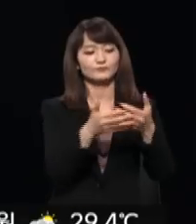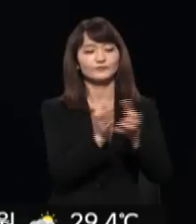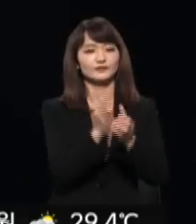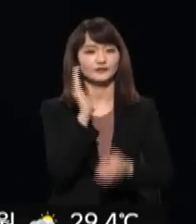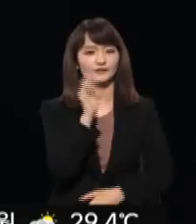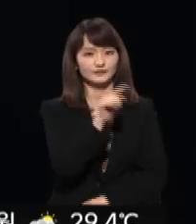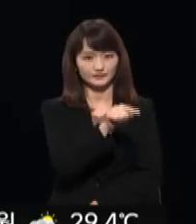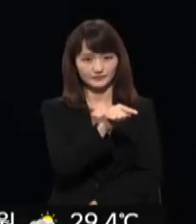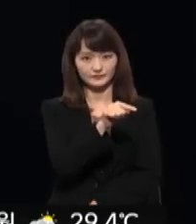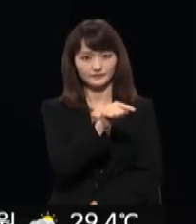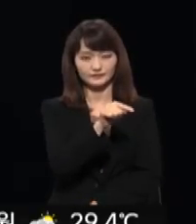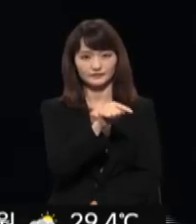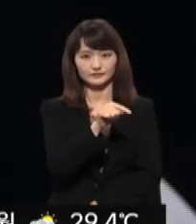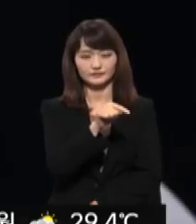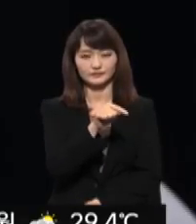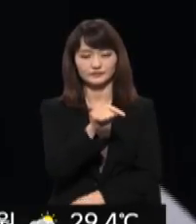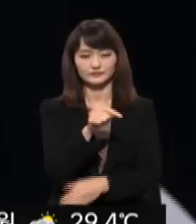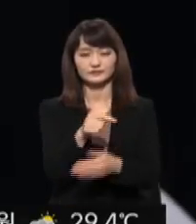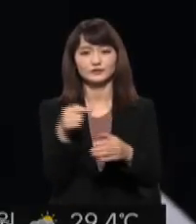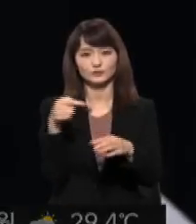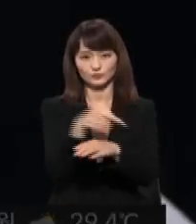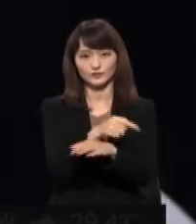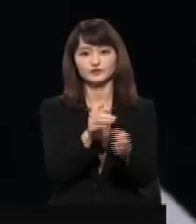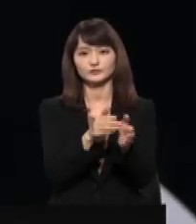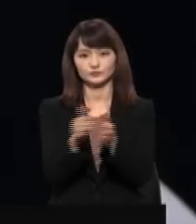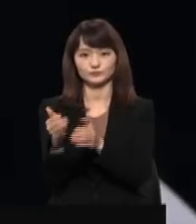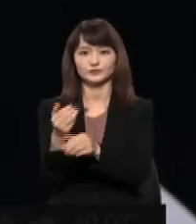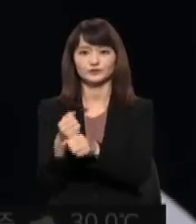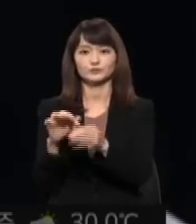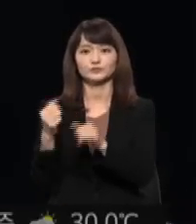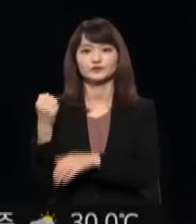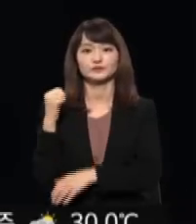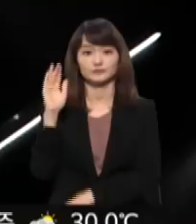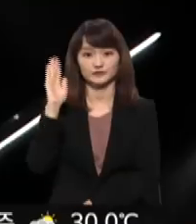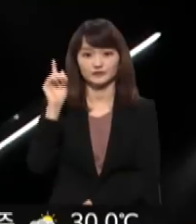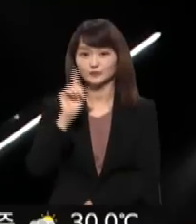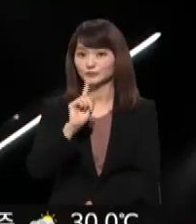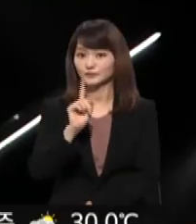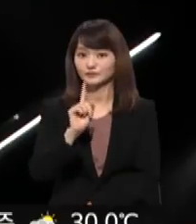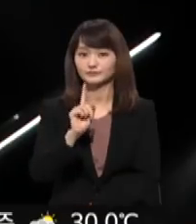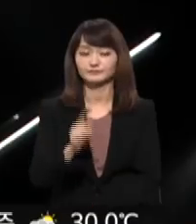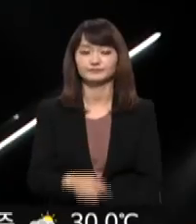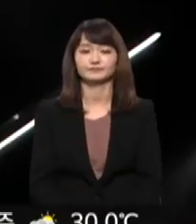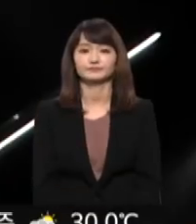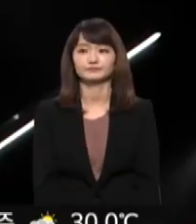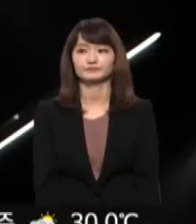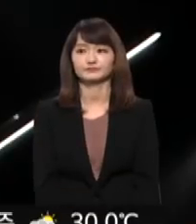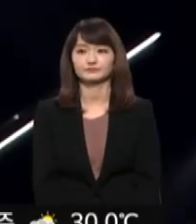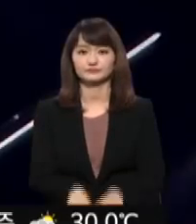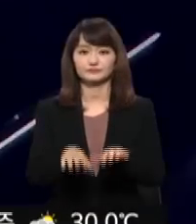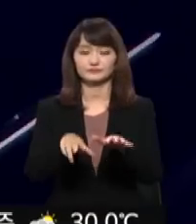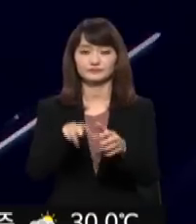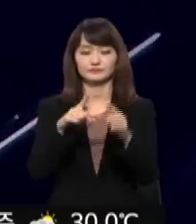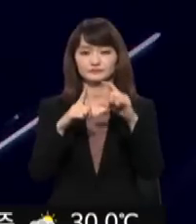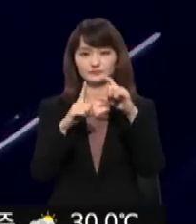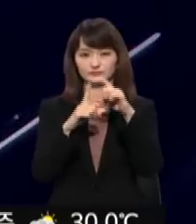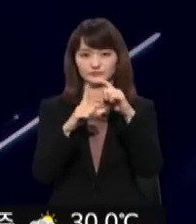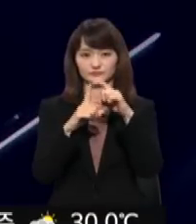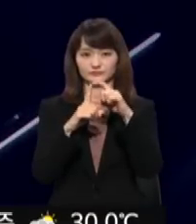하나 등등을 준비했는데요 먼저 국민의 이야기부터 보겠습니다 오늘 키워드는